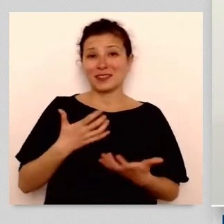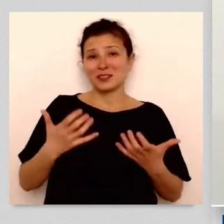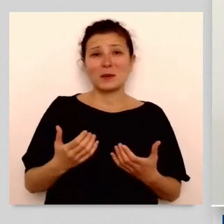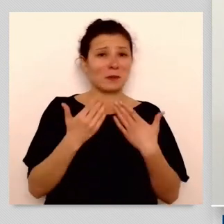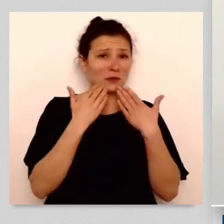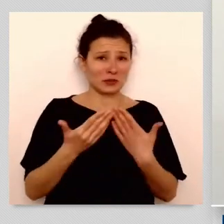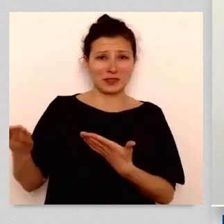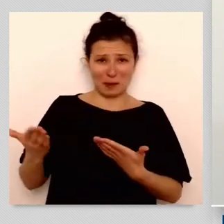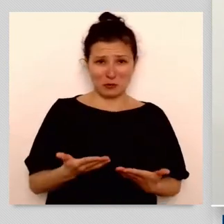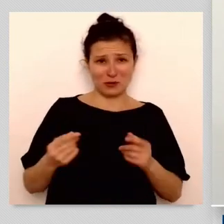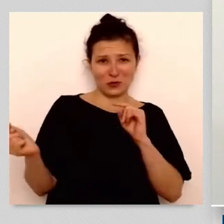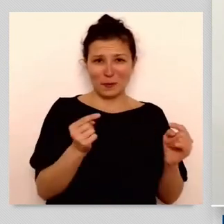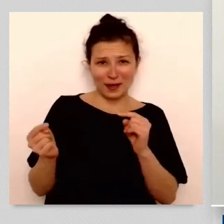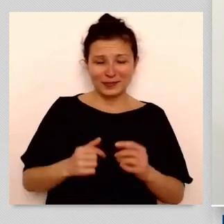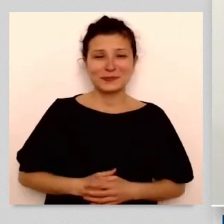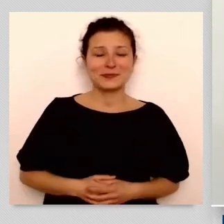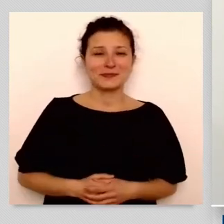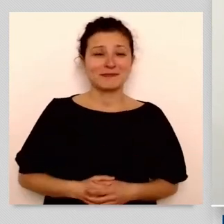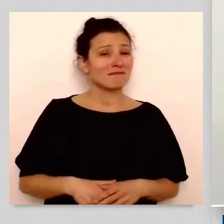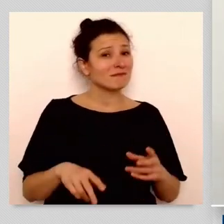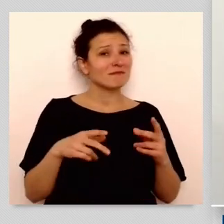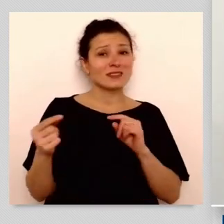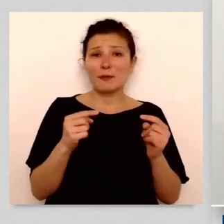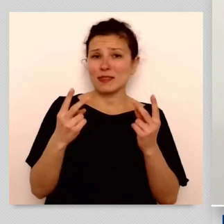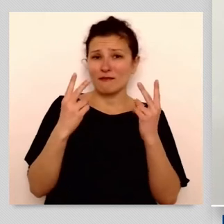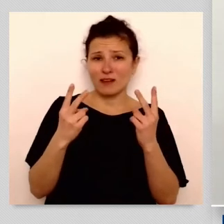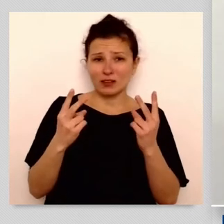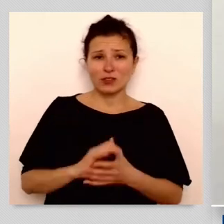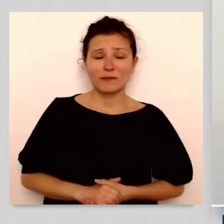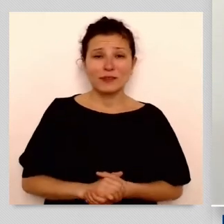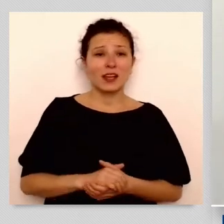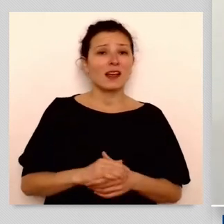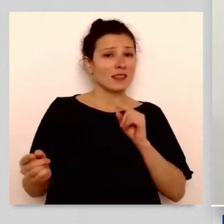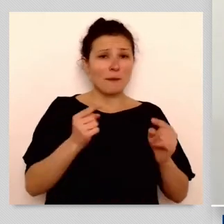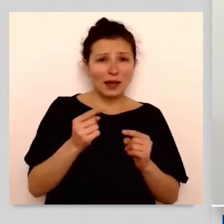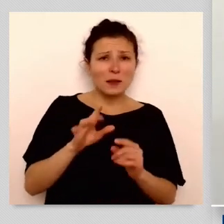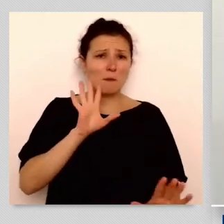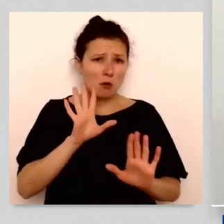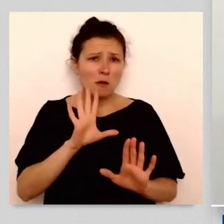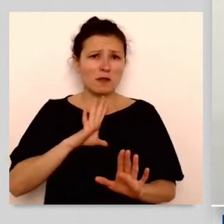za zaproszenie do tej debaty. Ona jest ważna, takie się odbywały również wcześniej. Ale